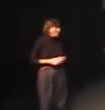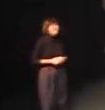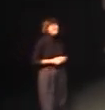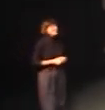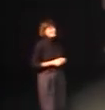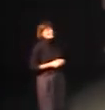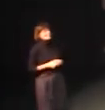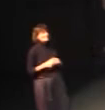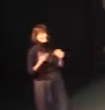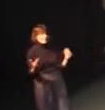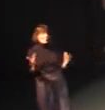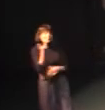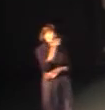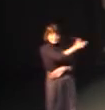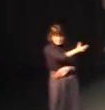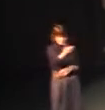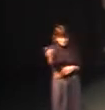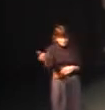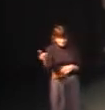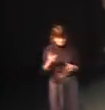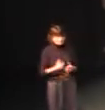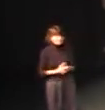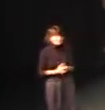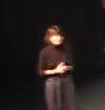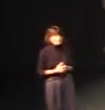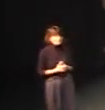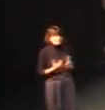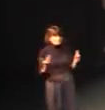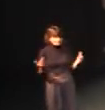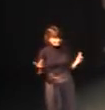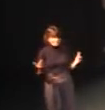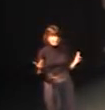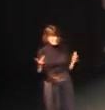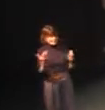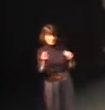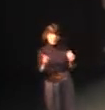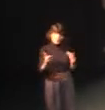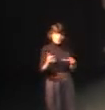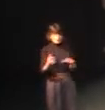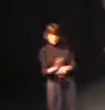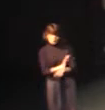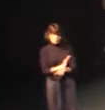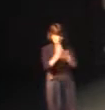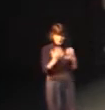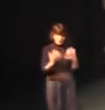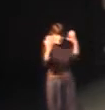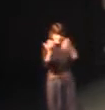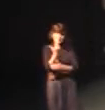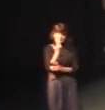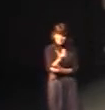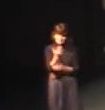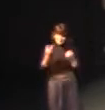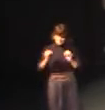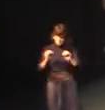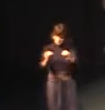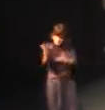bonsoir à tous après autant de monde et je suis ravi d'être d'être là merci océanopolis